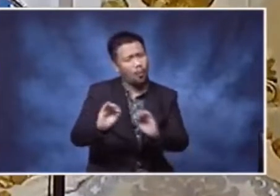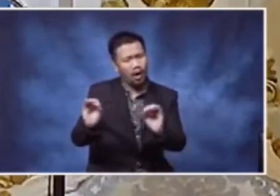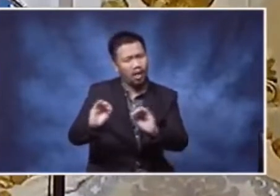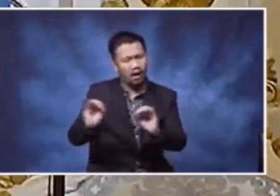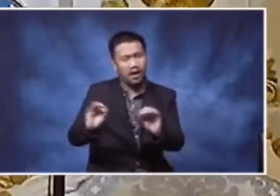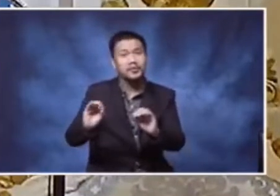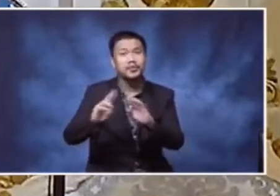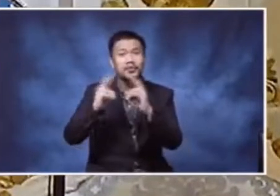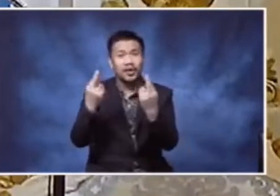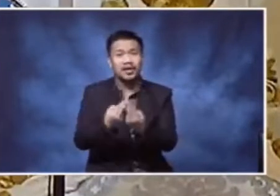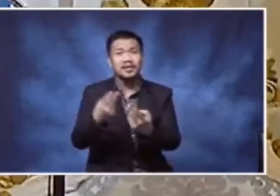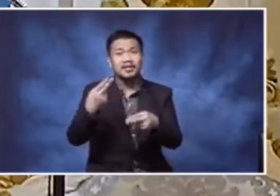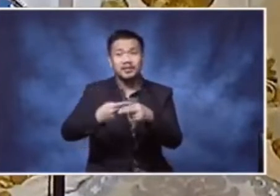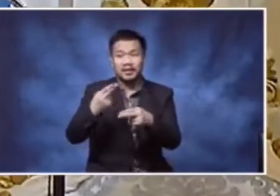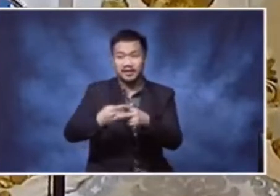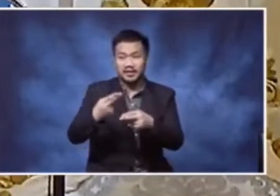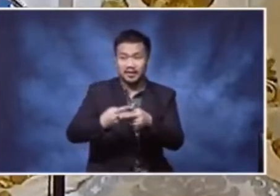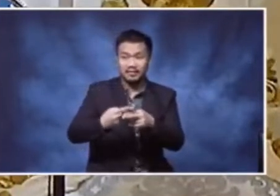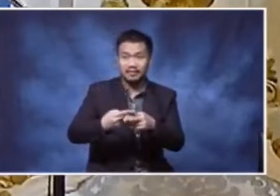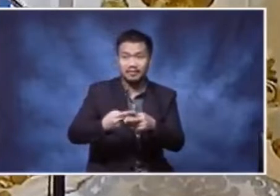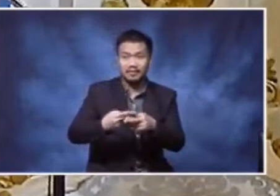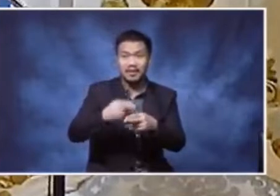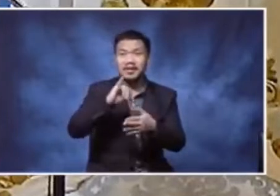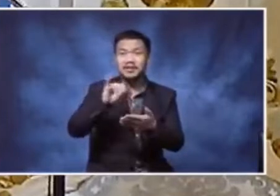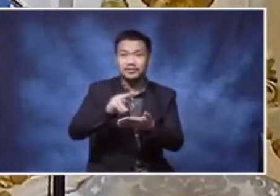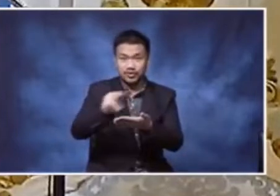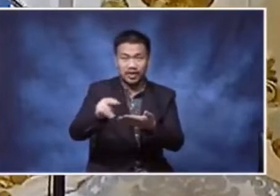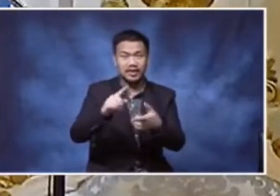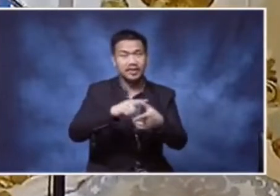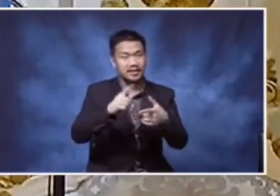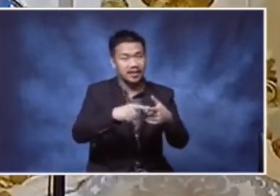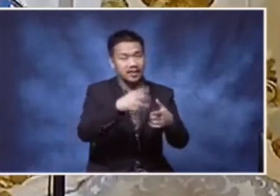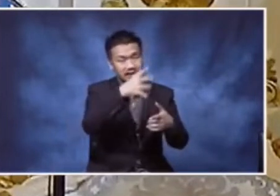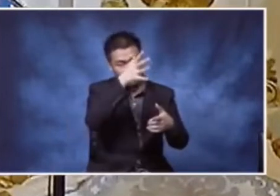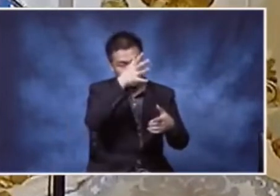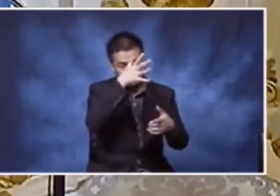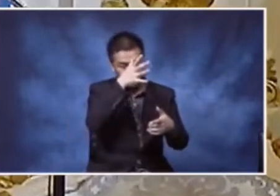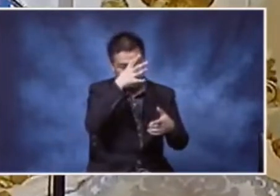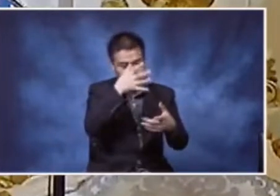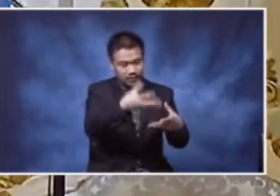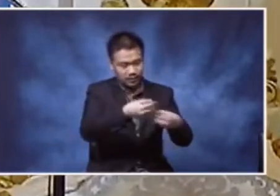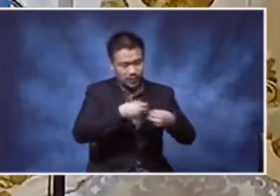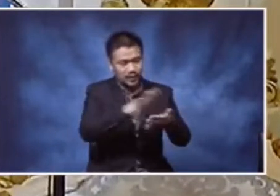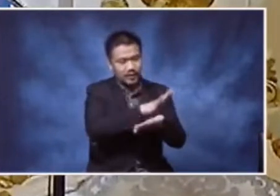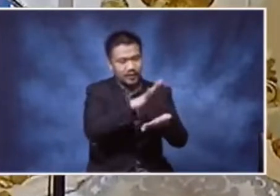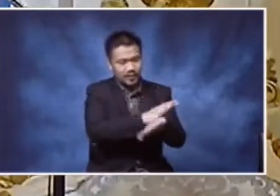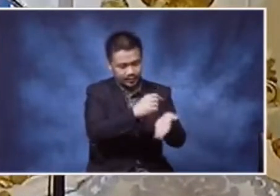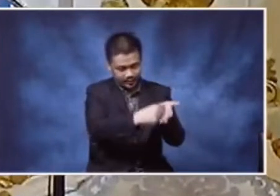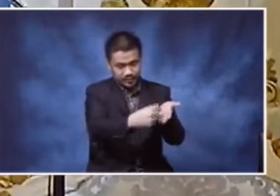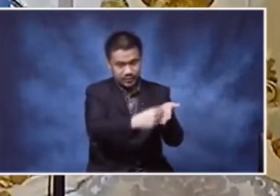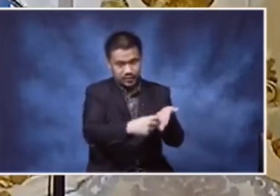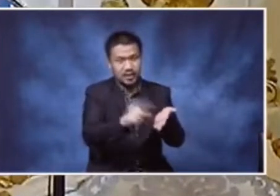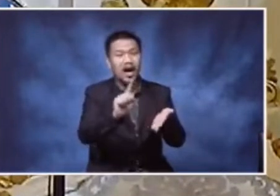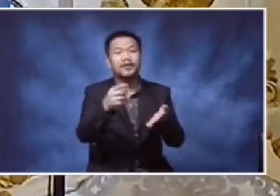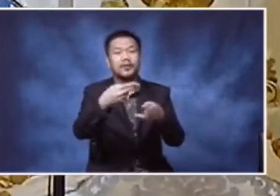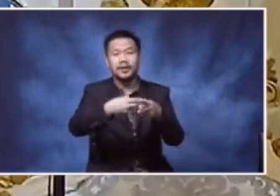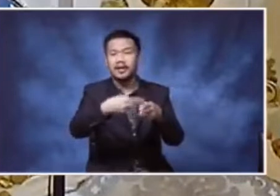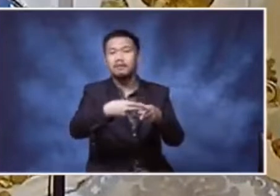Juan. Sumulat ang tatay, his name is John. Nagkasundo yung